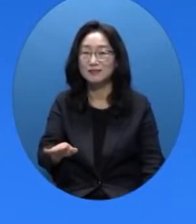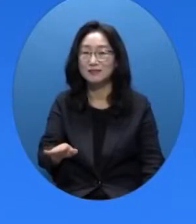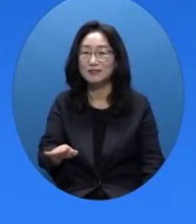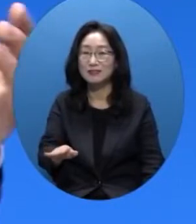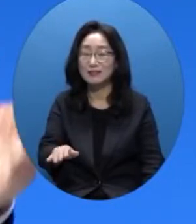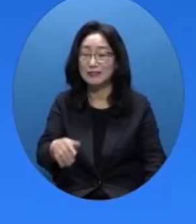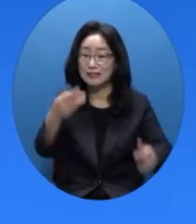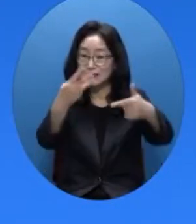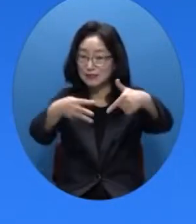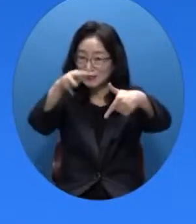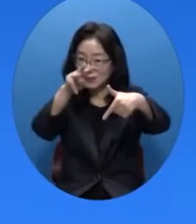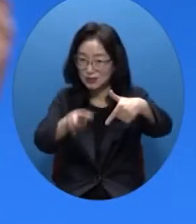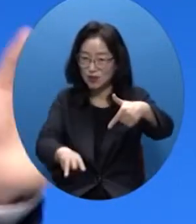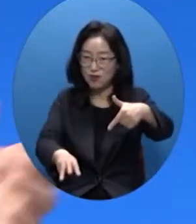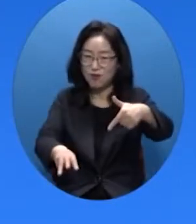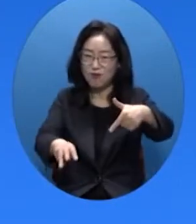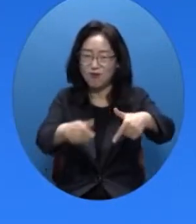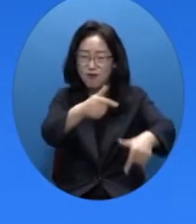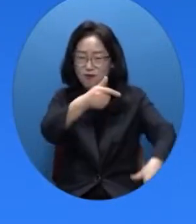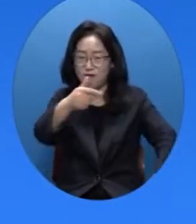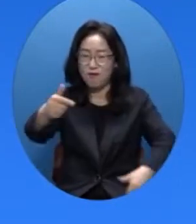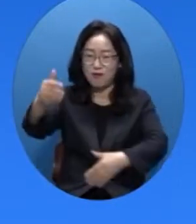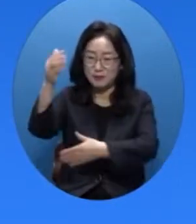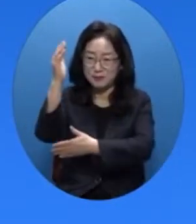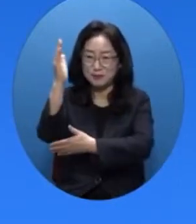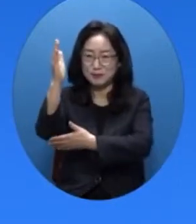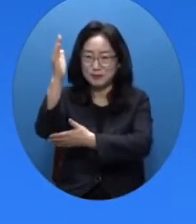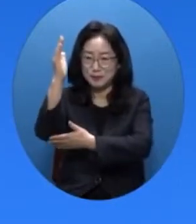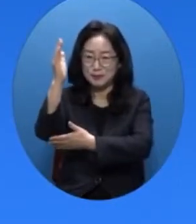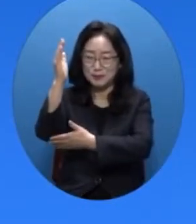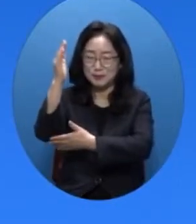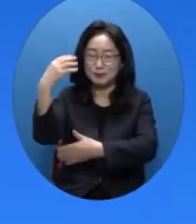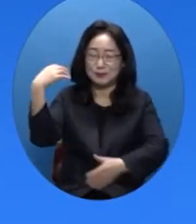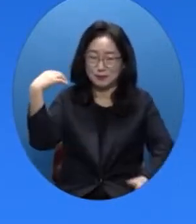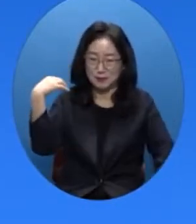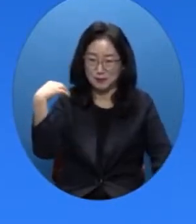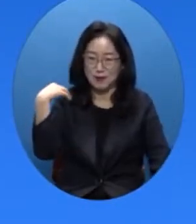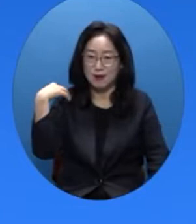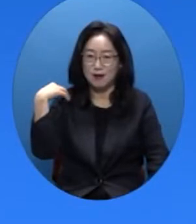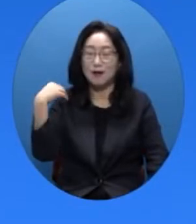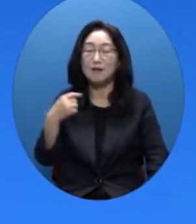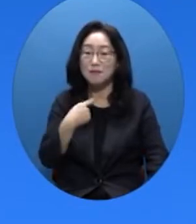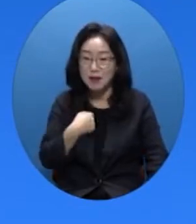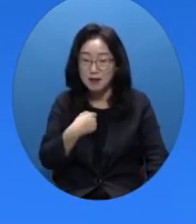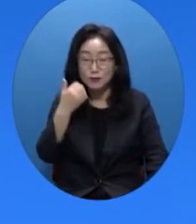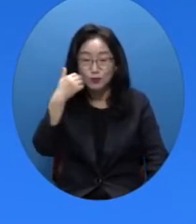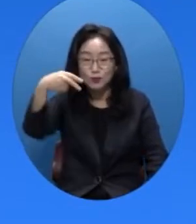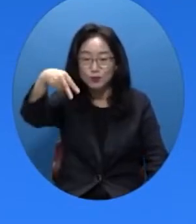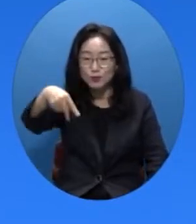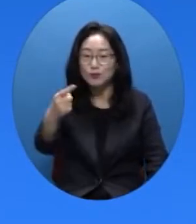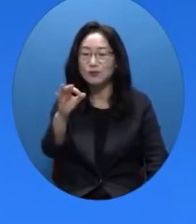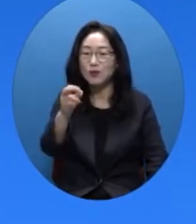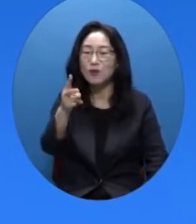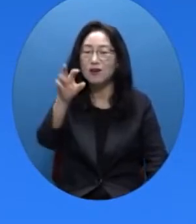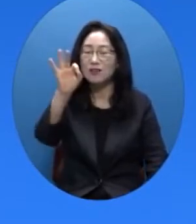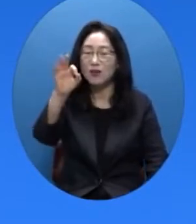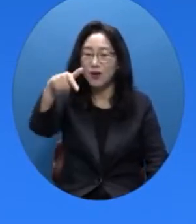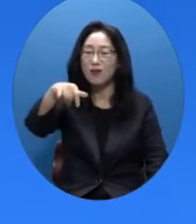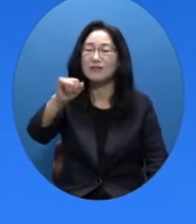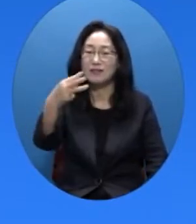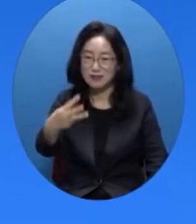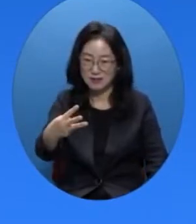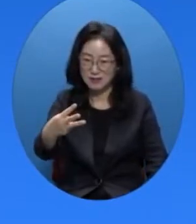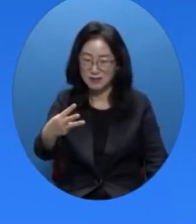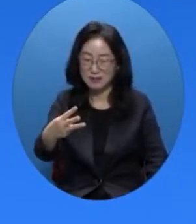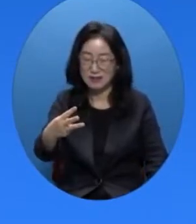인천에서 큰 일을 하시고 시장으로서 2 이 많은 1 이루어진 오선영 1 대표님이 오셨는데 인천이